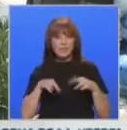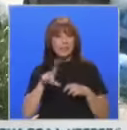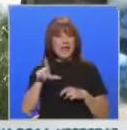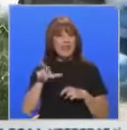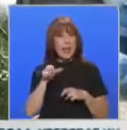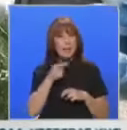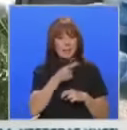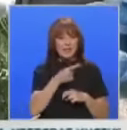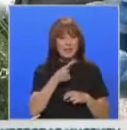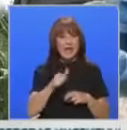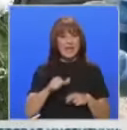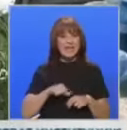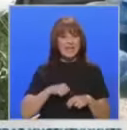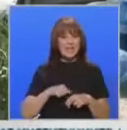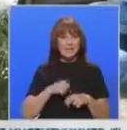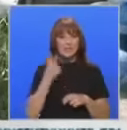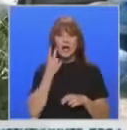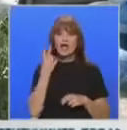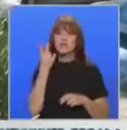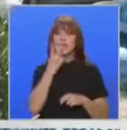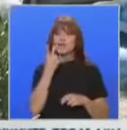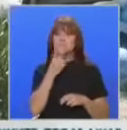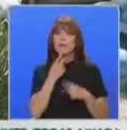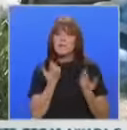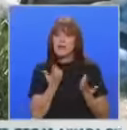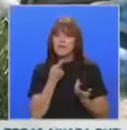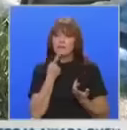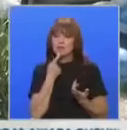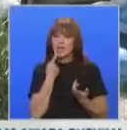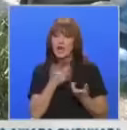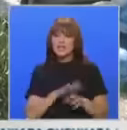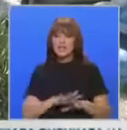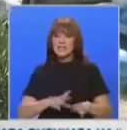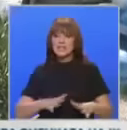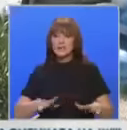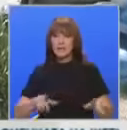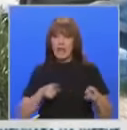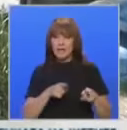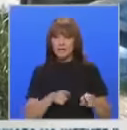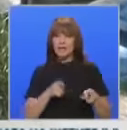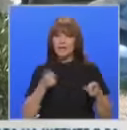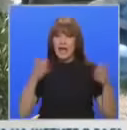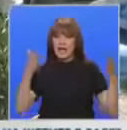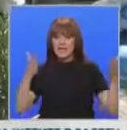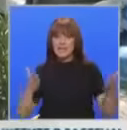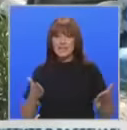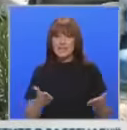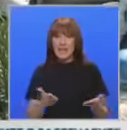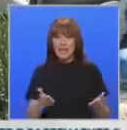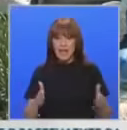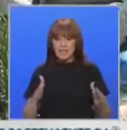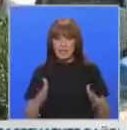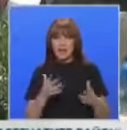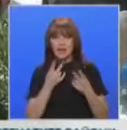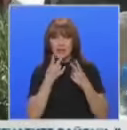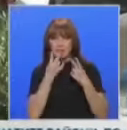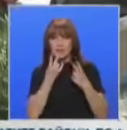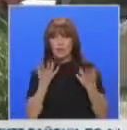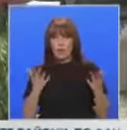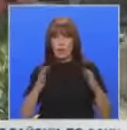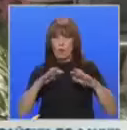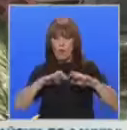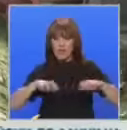за да разберем и неговата гледна точка за състоянието на тази язовирна стена, която виждате колко е